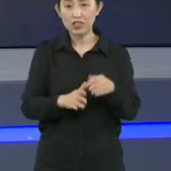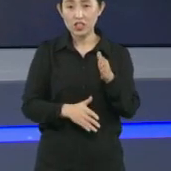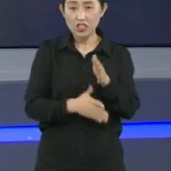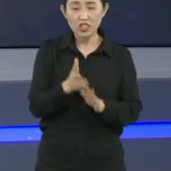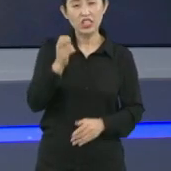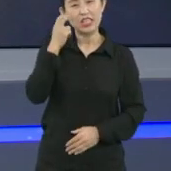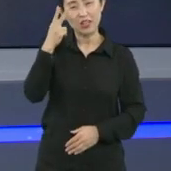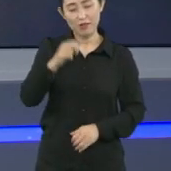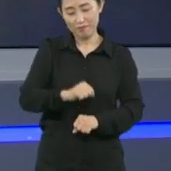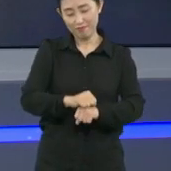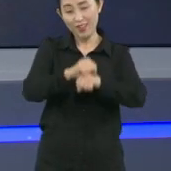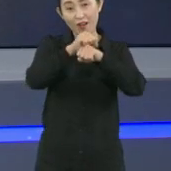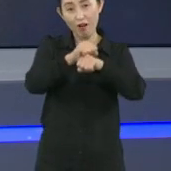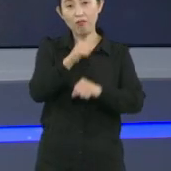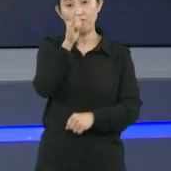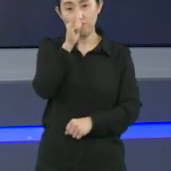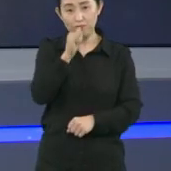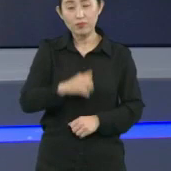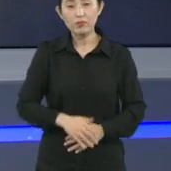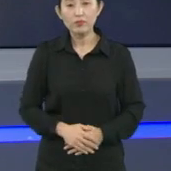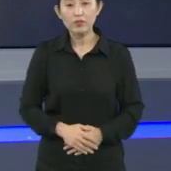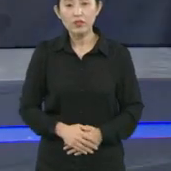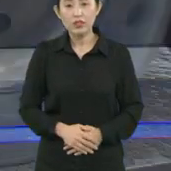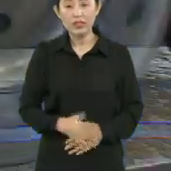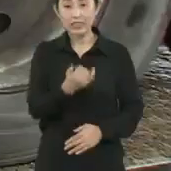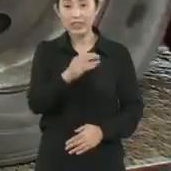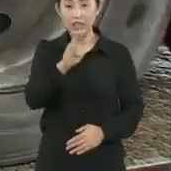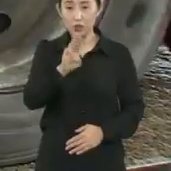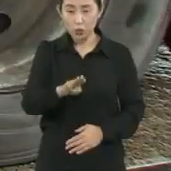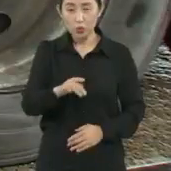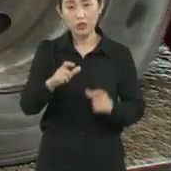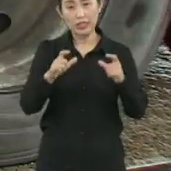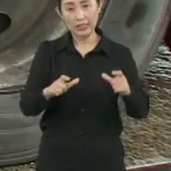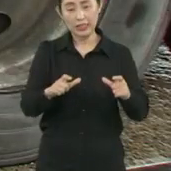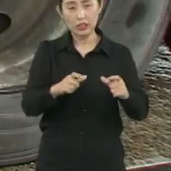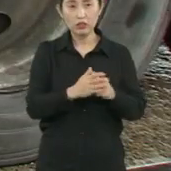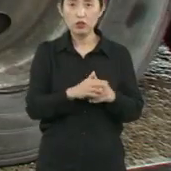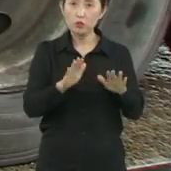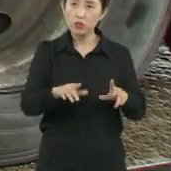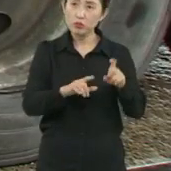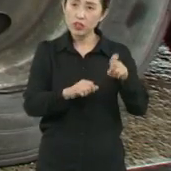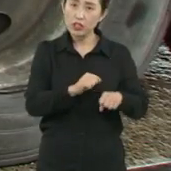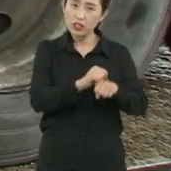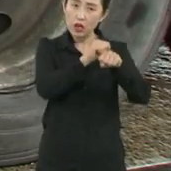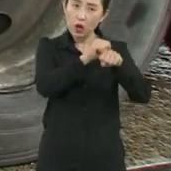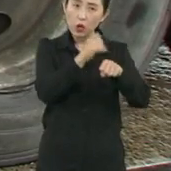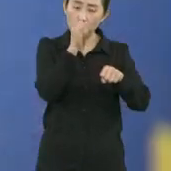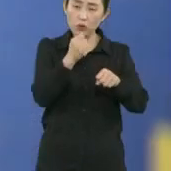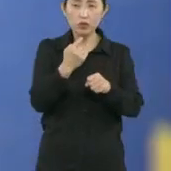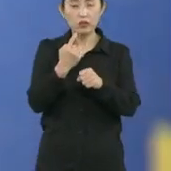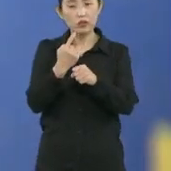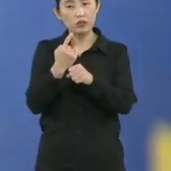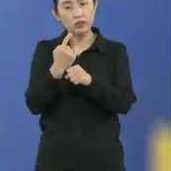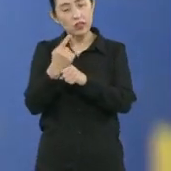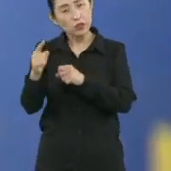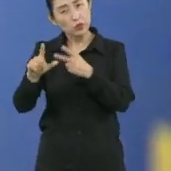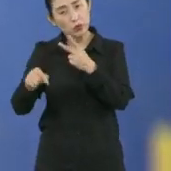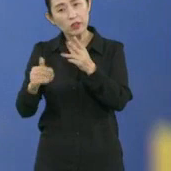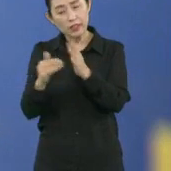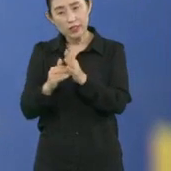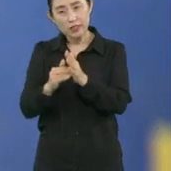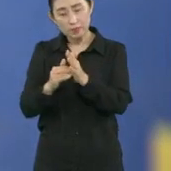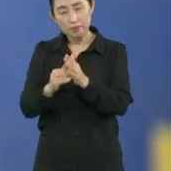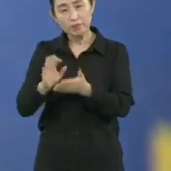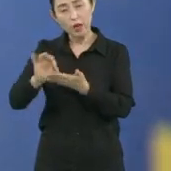대전시는 2개월치 분량의 요소수를 확보한 상태고 세종은 일부는 이번 달까지, 나머지는 내년 2월까지 사용할